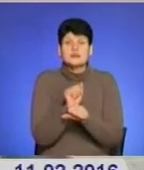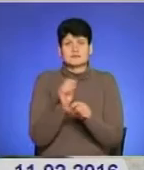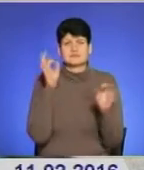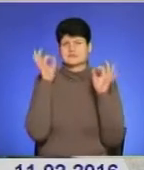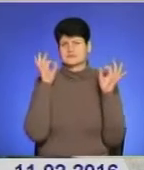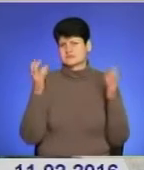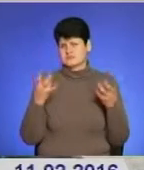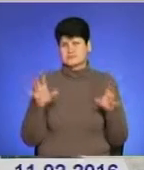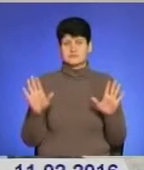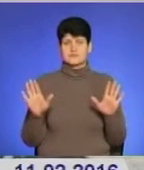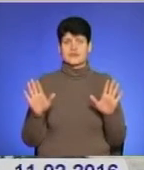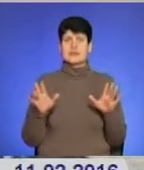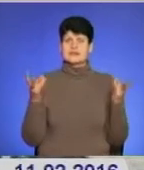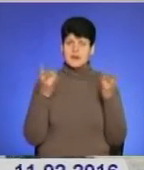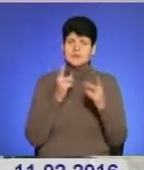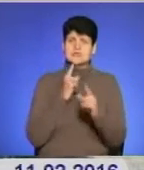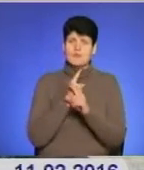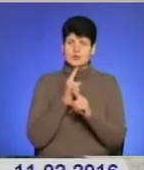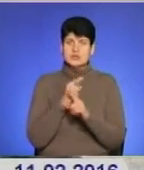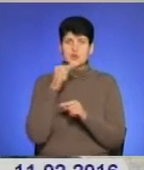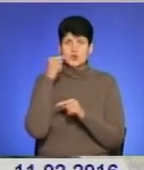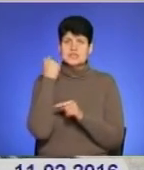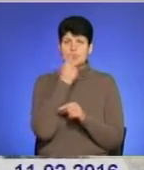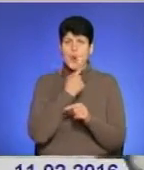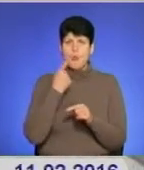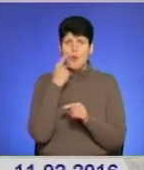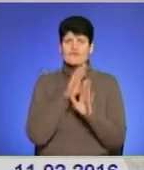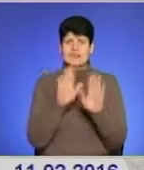Ну. Варто, щоб заборонили взагалі російськомовні пісні? Чи